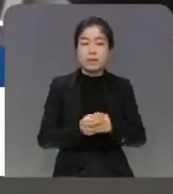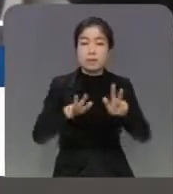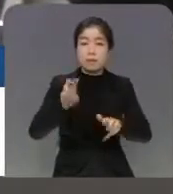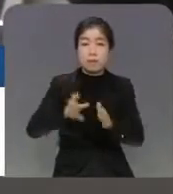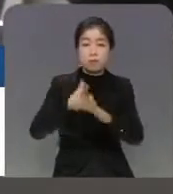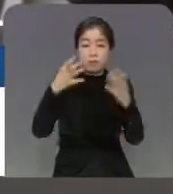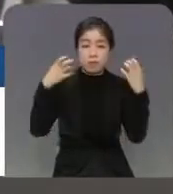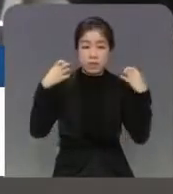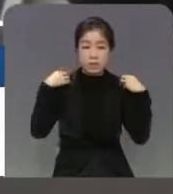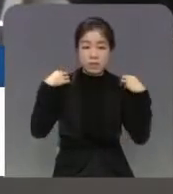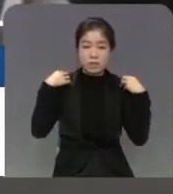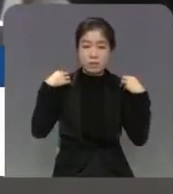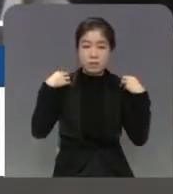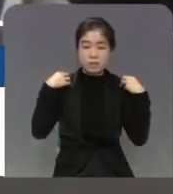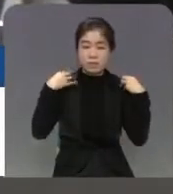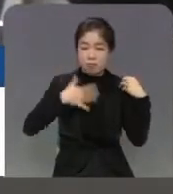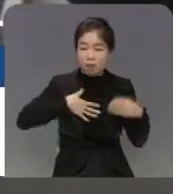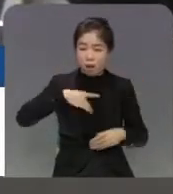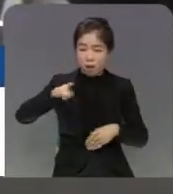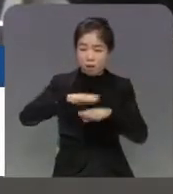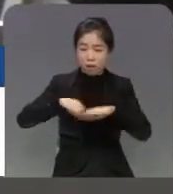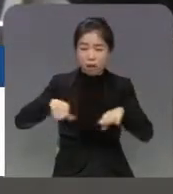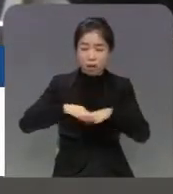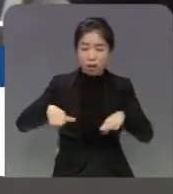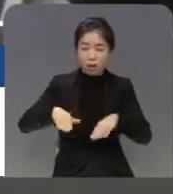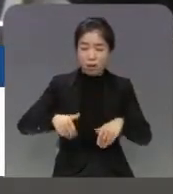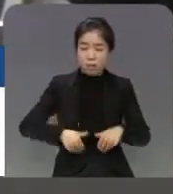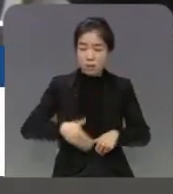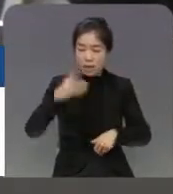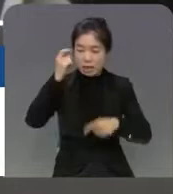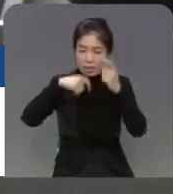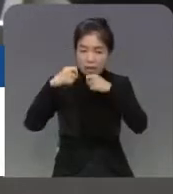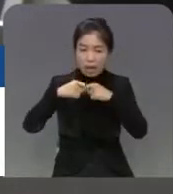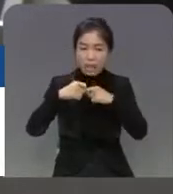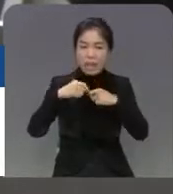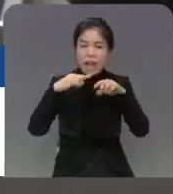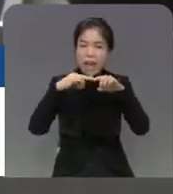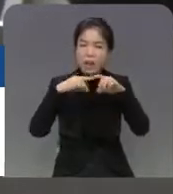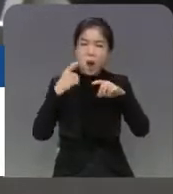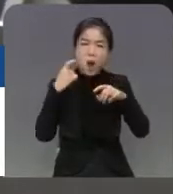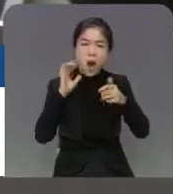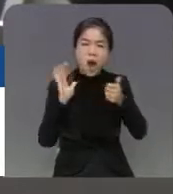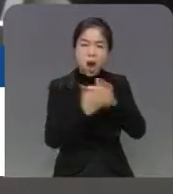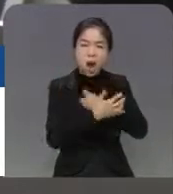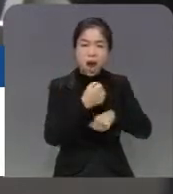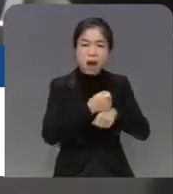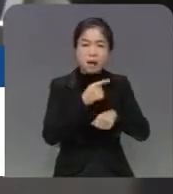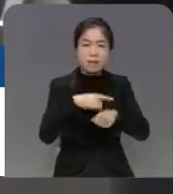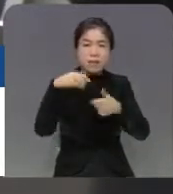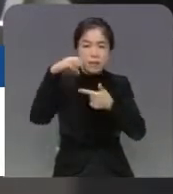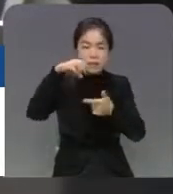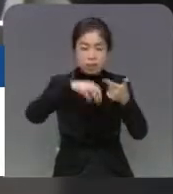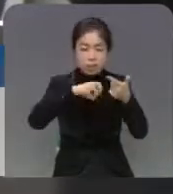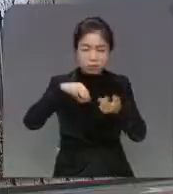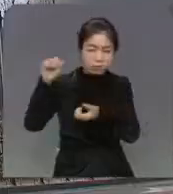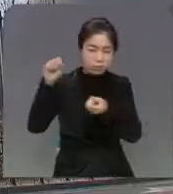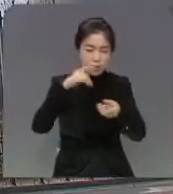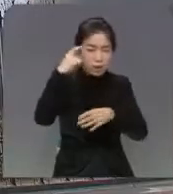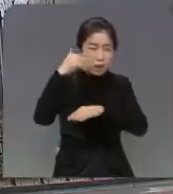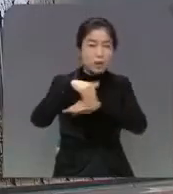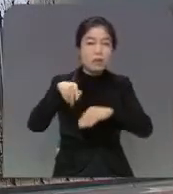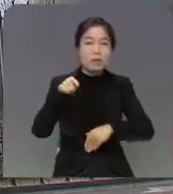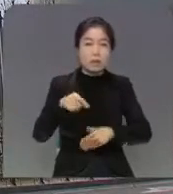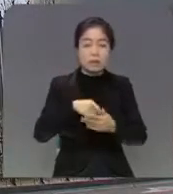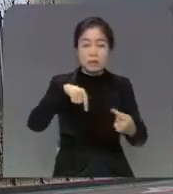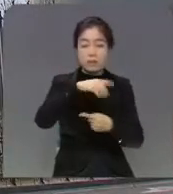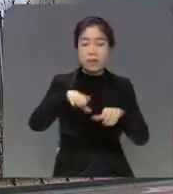광주시는 자신들이 처리해야 하는 쓰레기를 에너지에 탈을 씌워서 나주로 보내려 하고 있습니다.